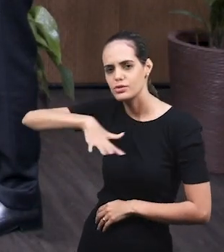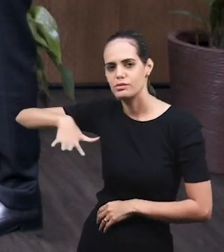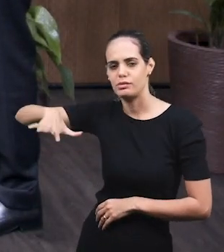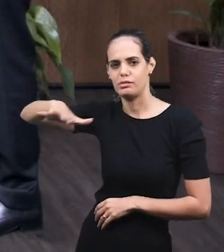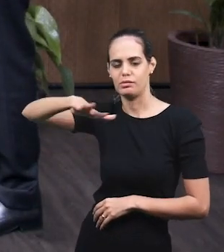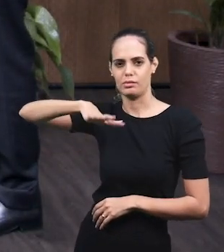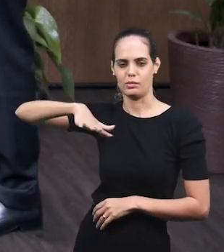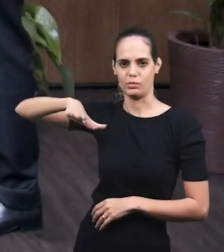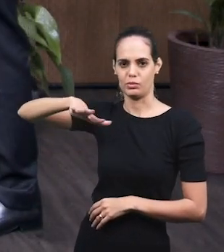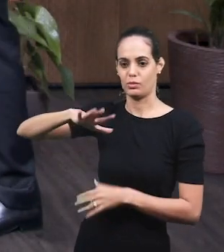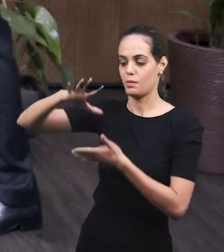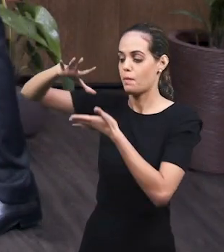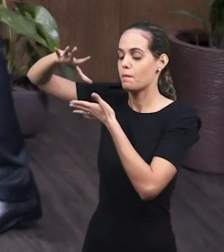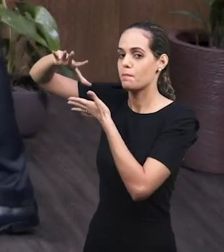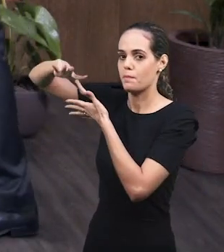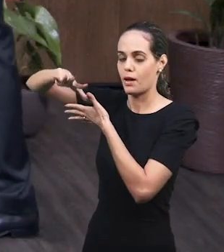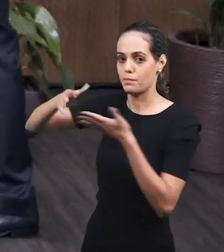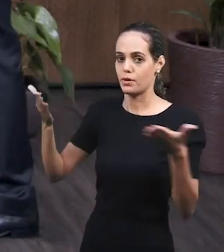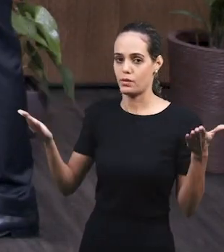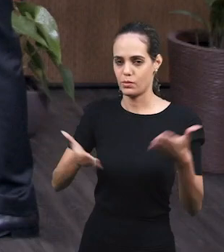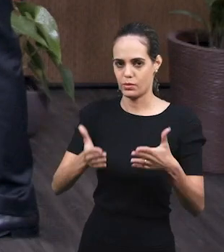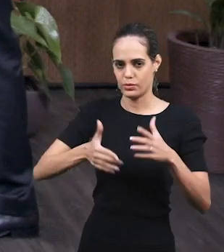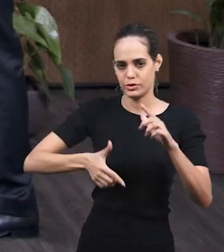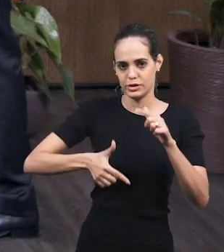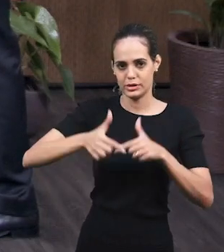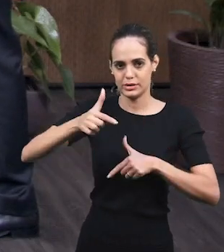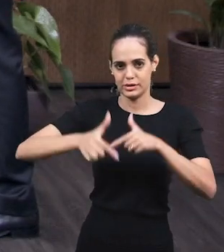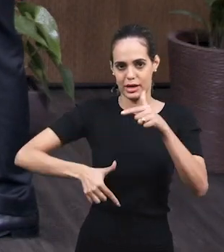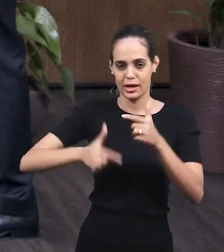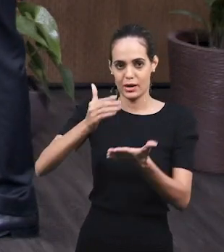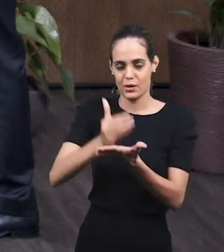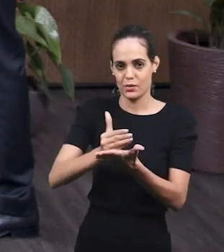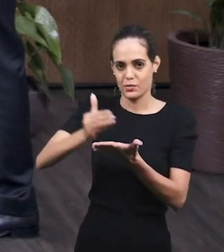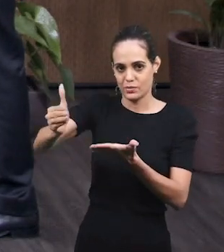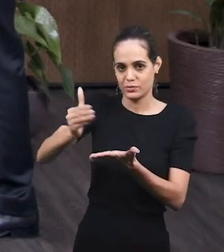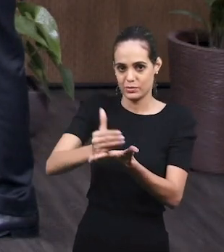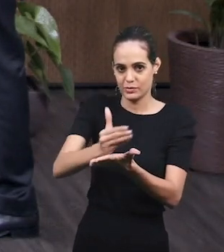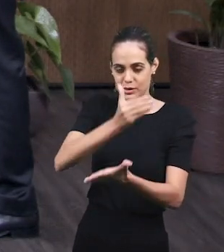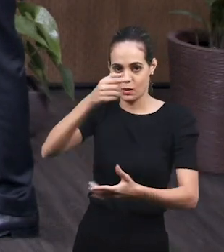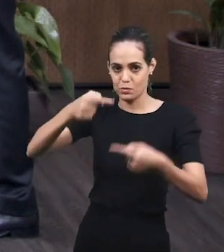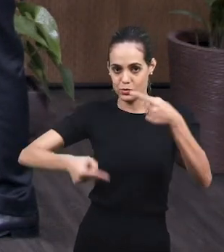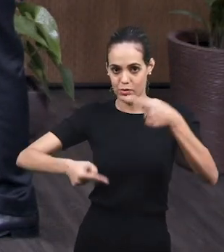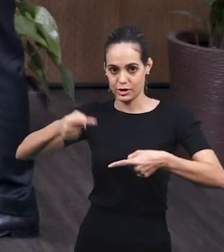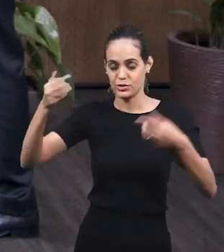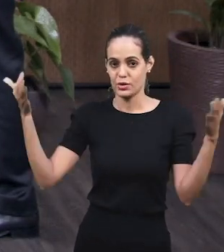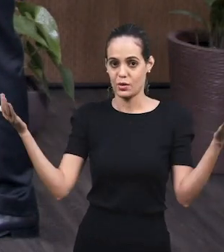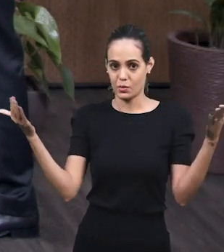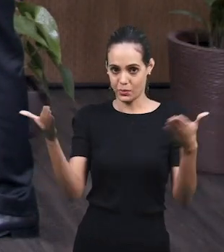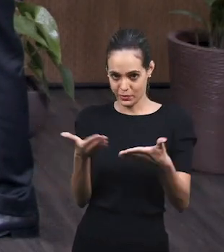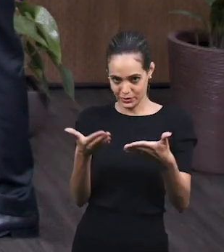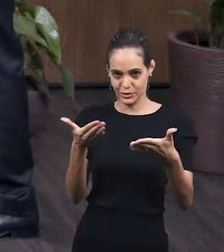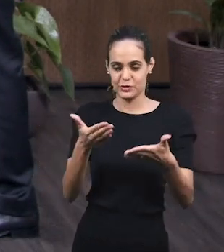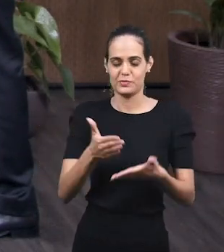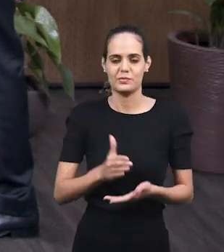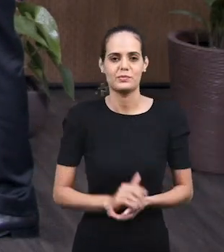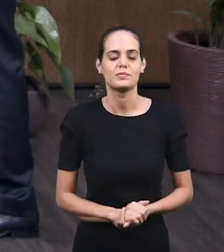beaucoup l'apprentissage. Bien évidemment, ici on voit l'Afrique, l'Égypte, la région